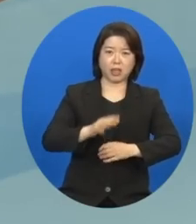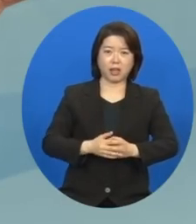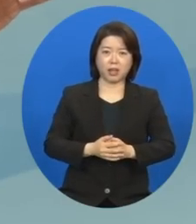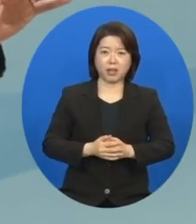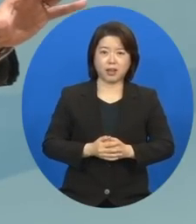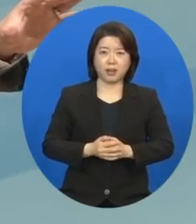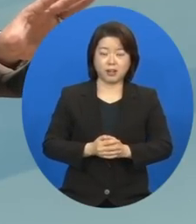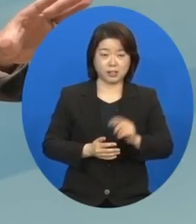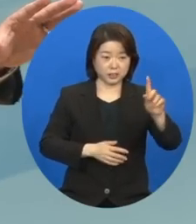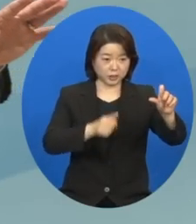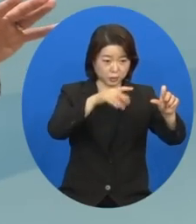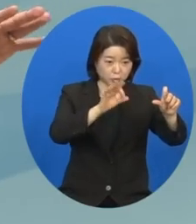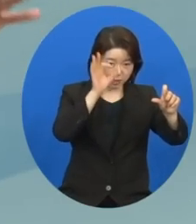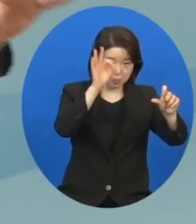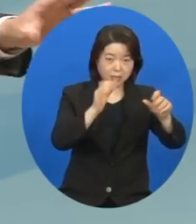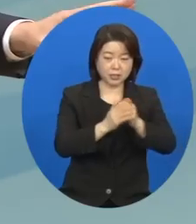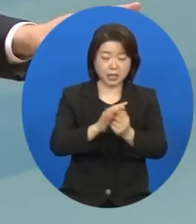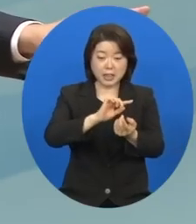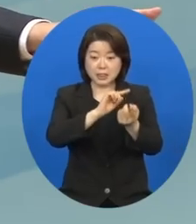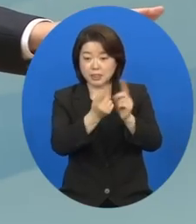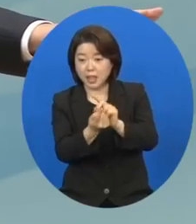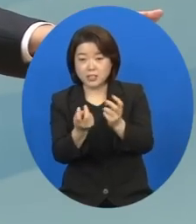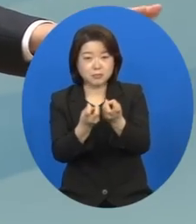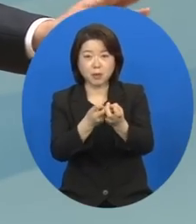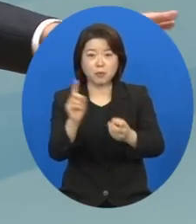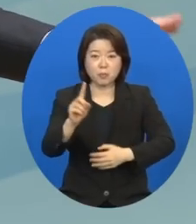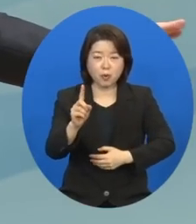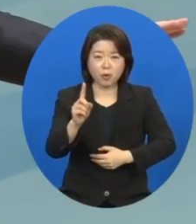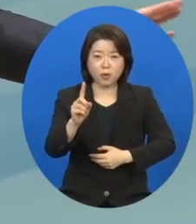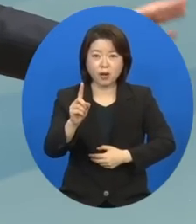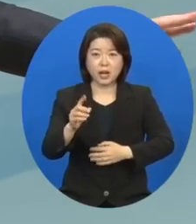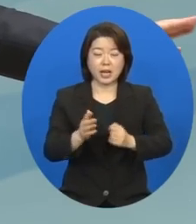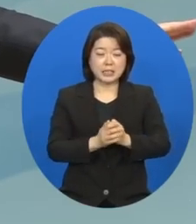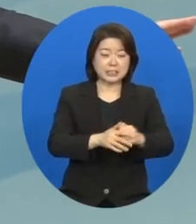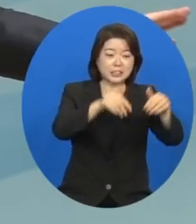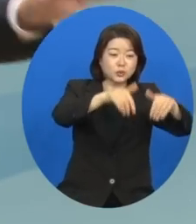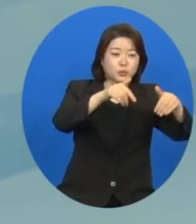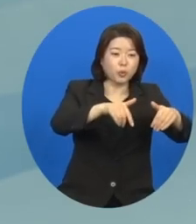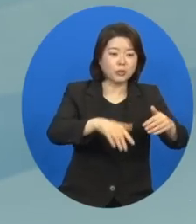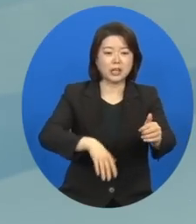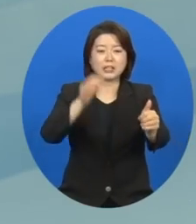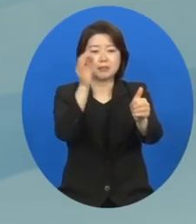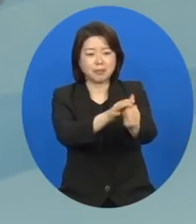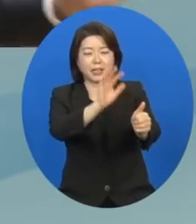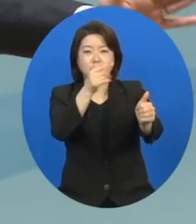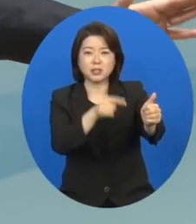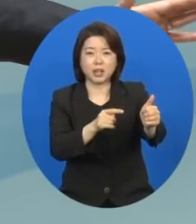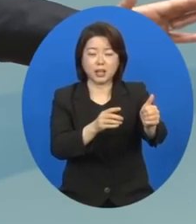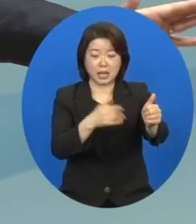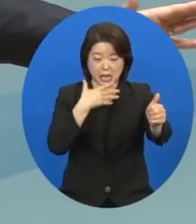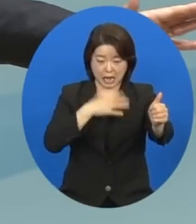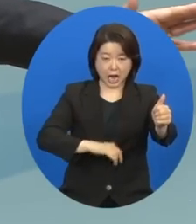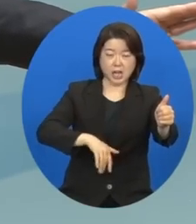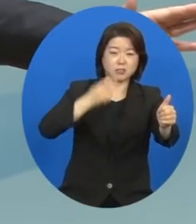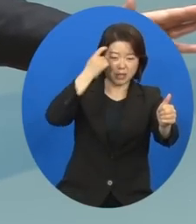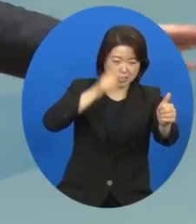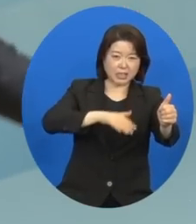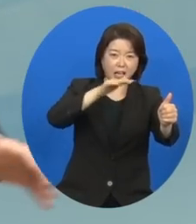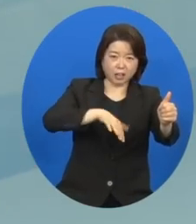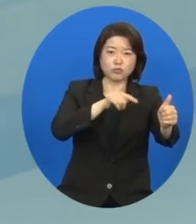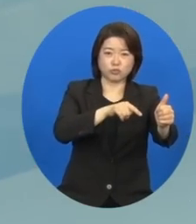15장에 살펴봤잖아요. 대안이 뭐였어요? 엘리에셀이 그냥 상속자가 되면 됩니다. 그게 아브라함의 수준이라고. 아브라함의